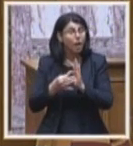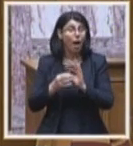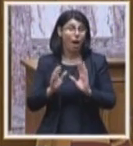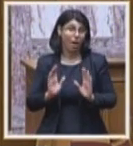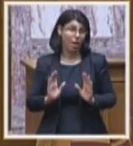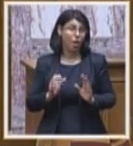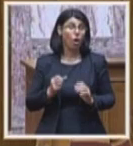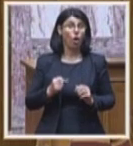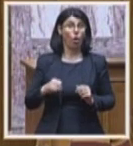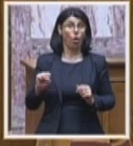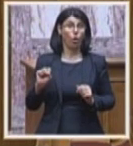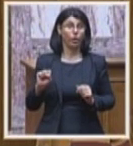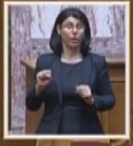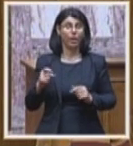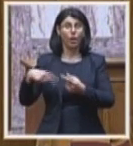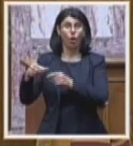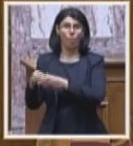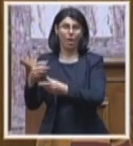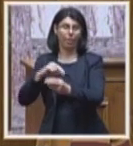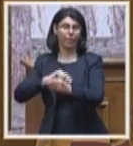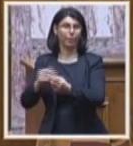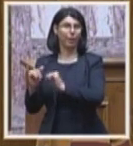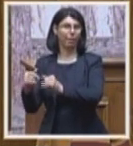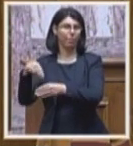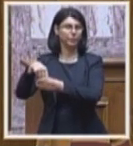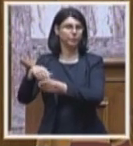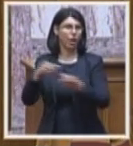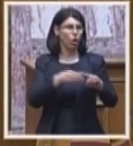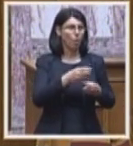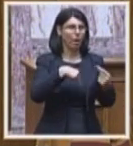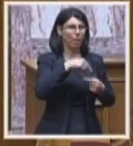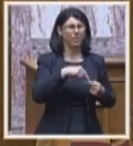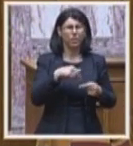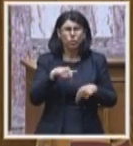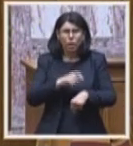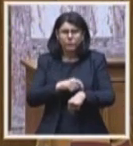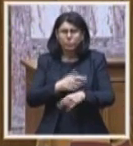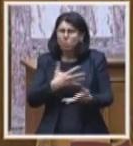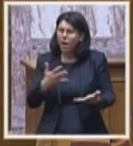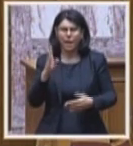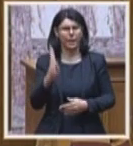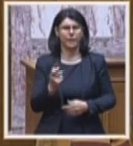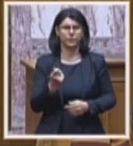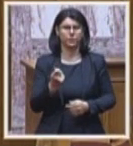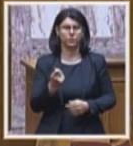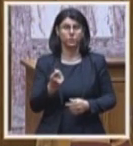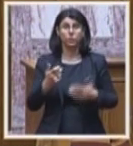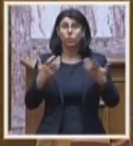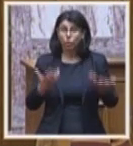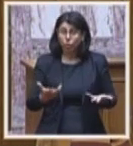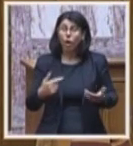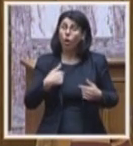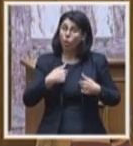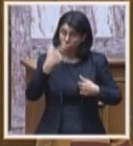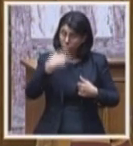όχι πια μικροκομματικά παιχνίδια αυτή την εποχή της μεγάλης κρίσης. Είμαι ανοιχτός